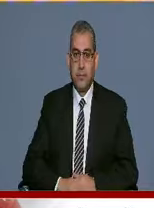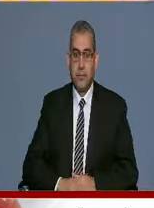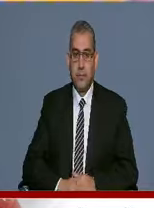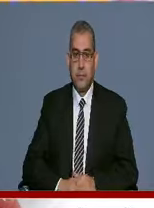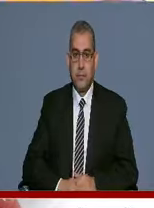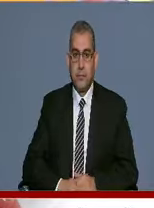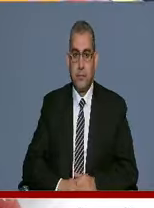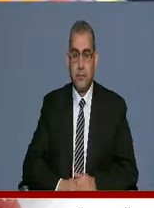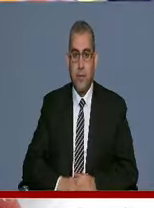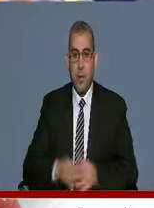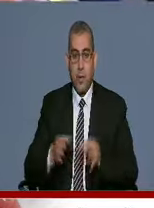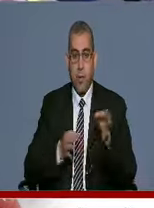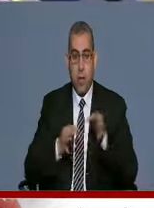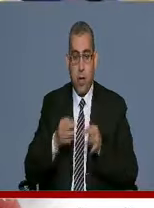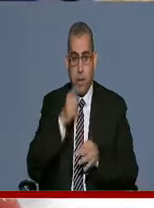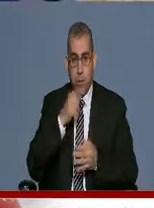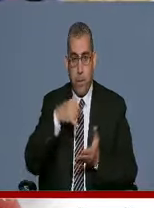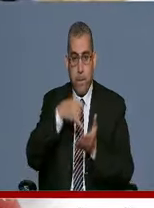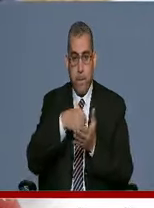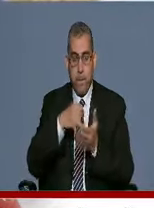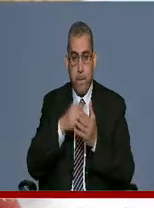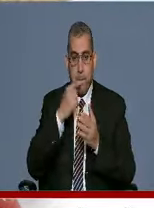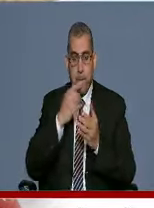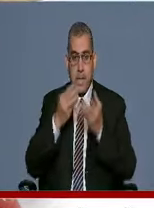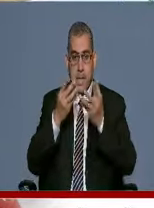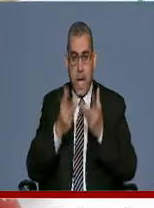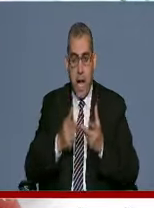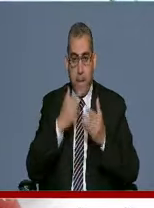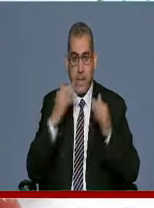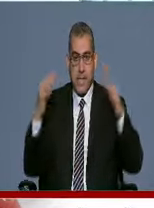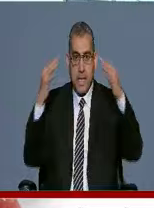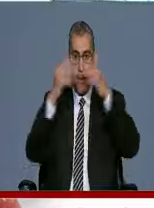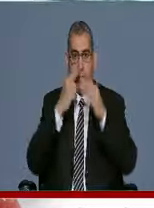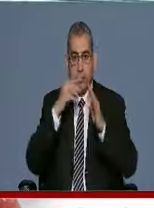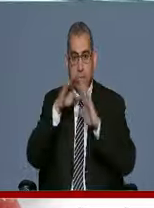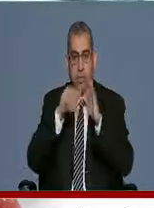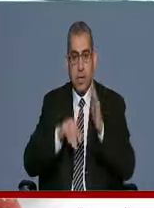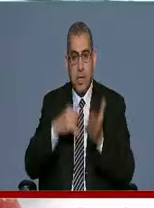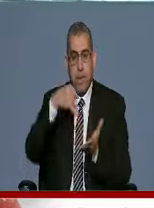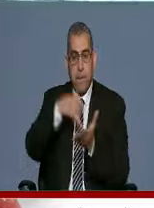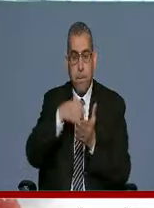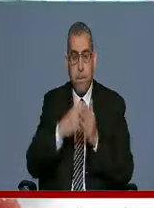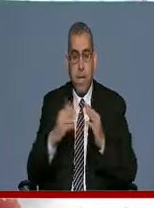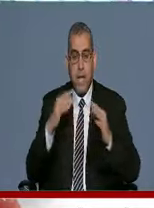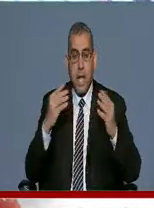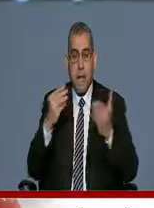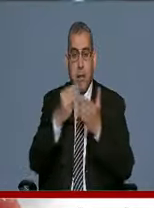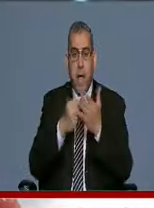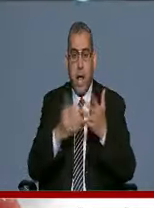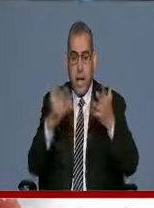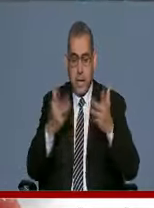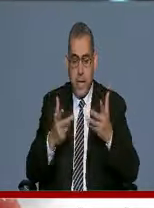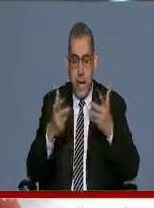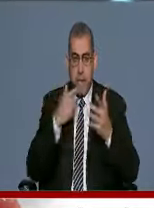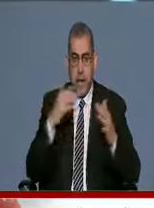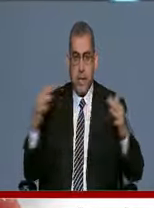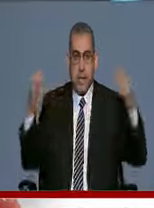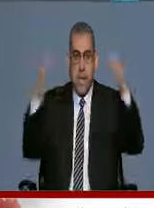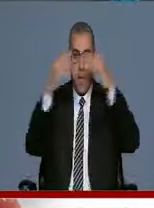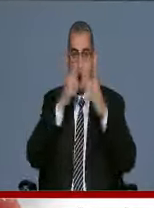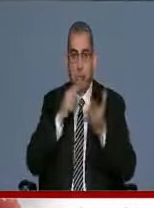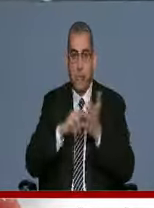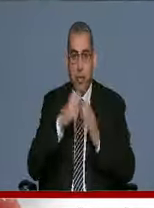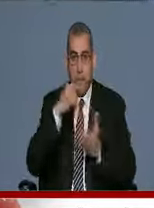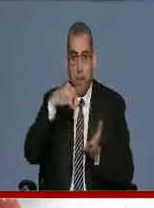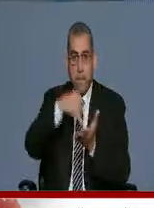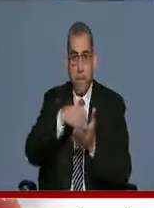مهندس عبد المنعم راشد، مركز الحوسبة السحابية البي 1. هعرض على سيادتك يا فندم ايه هو مركز الحوسبة السحابية البي 1 وبيتكون من ايه وايه الخدمات اللي بيقدمها.